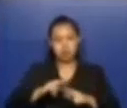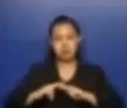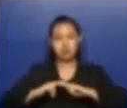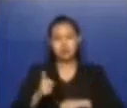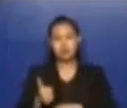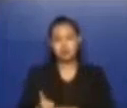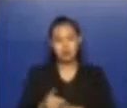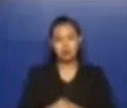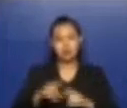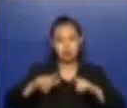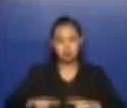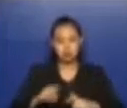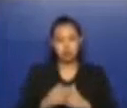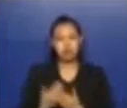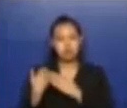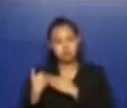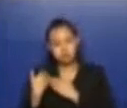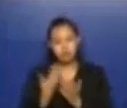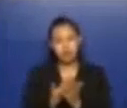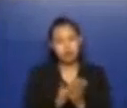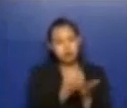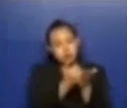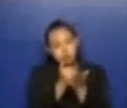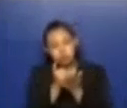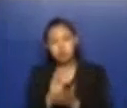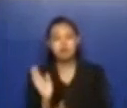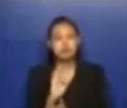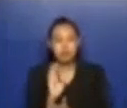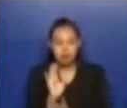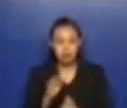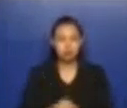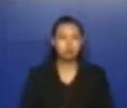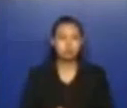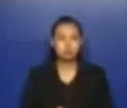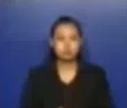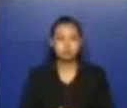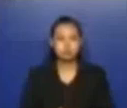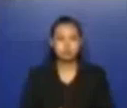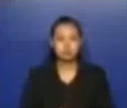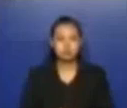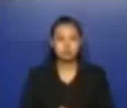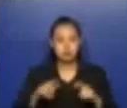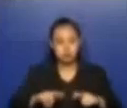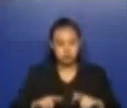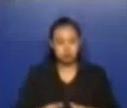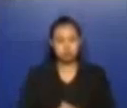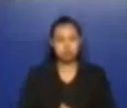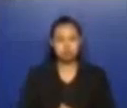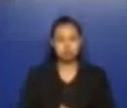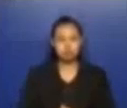แล้วก็ลดการพึ่งพาเงินอุดหนุนจากทางรัฐบาลโดยการปรับปรุ